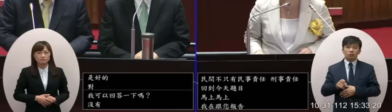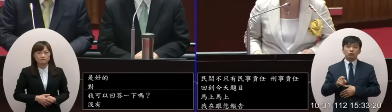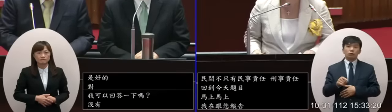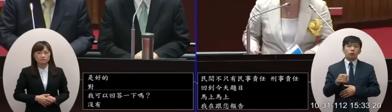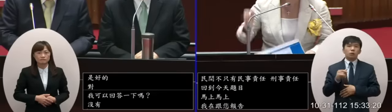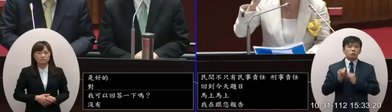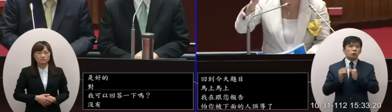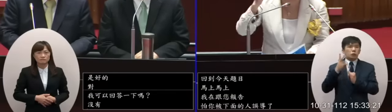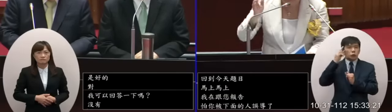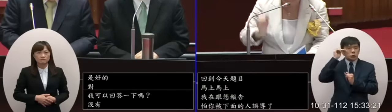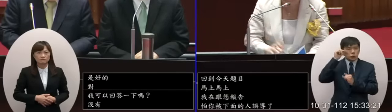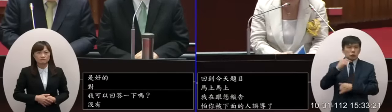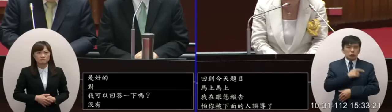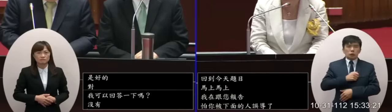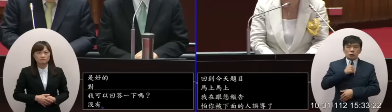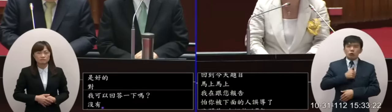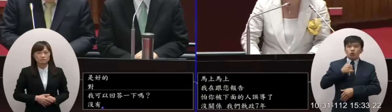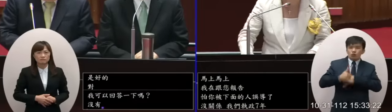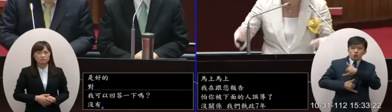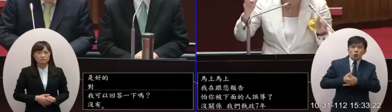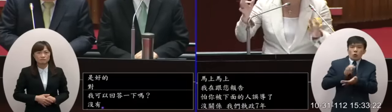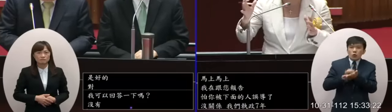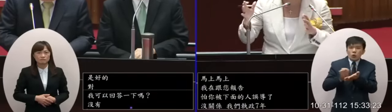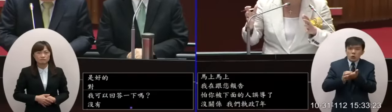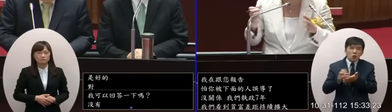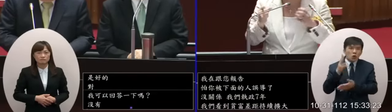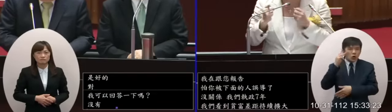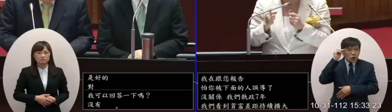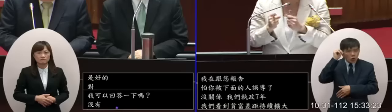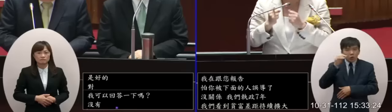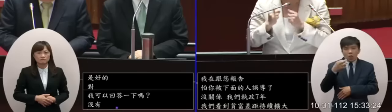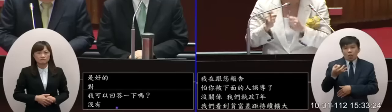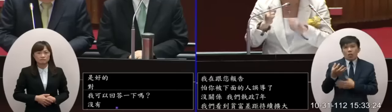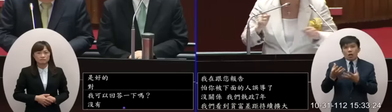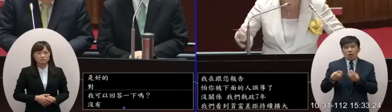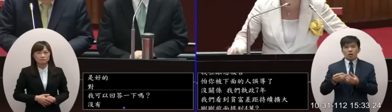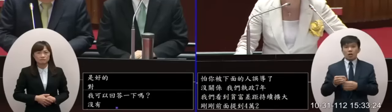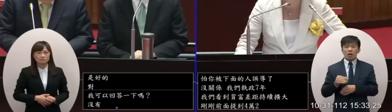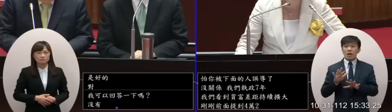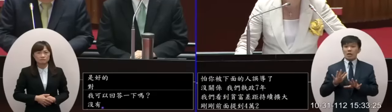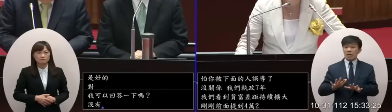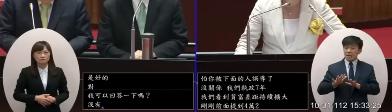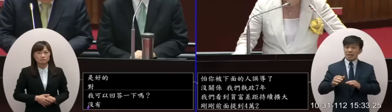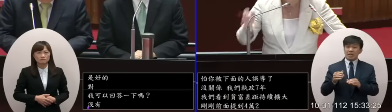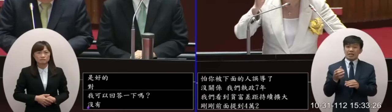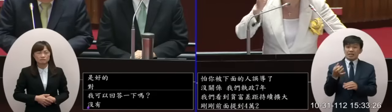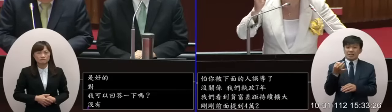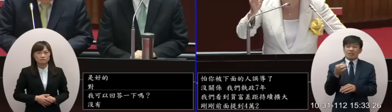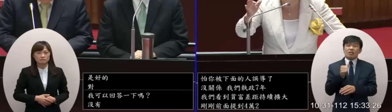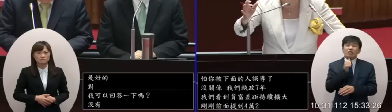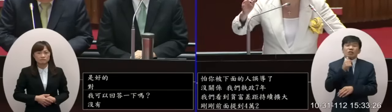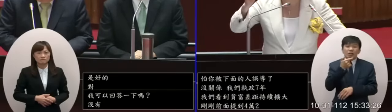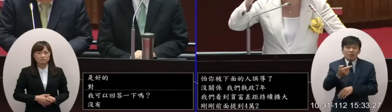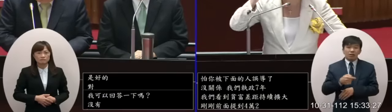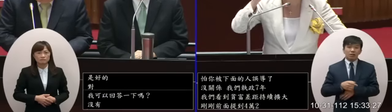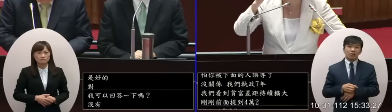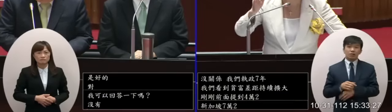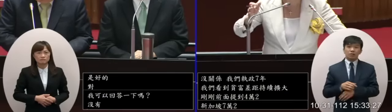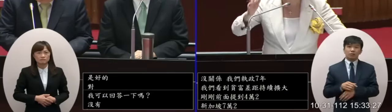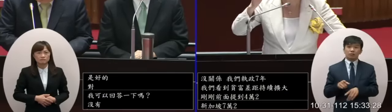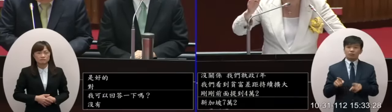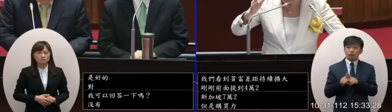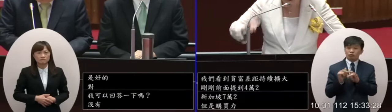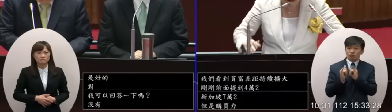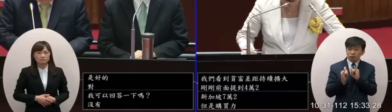经济呀、啊，体感经济呢，它基本上来讲，它现在是寒冬啊。老百姓里面